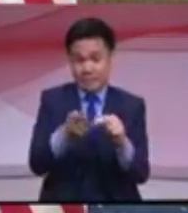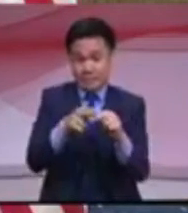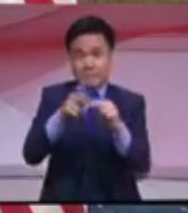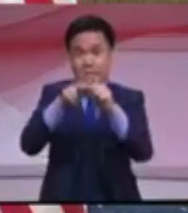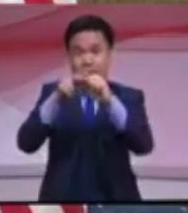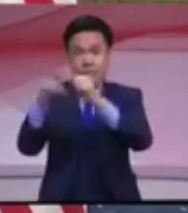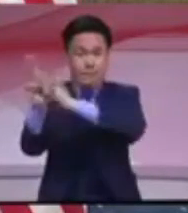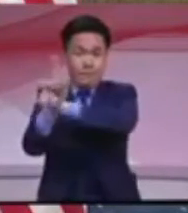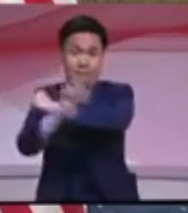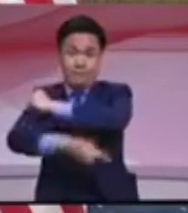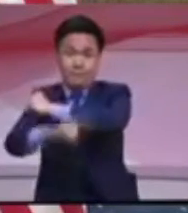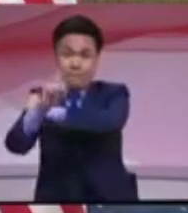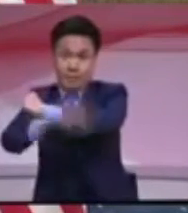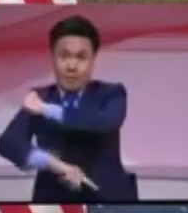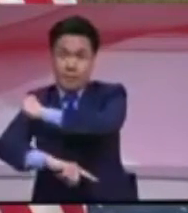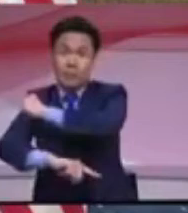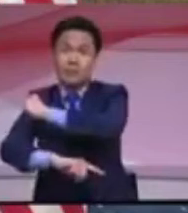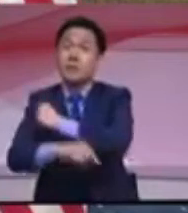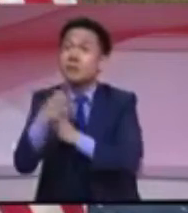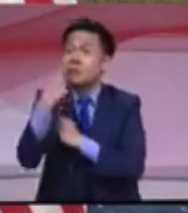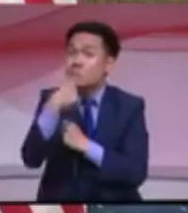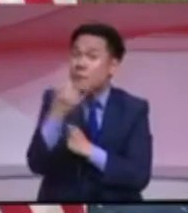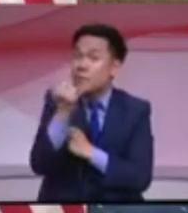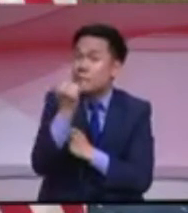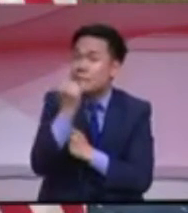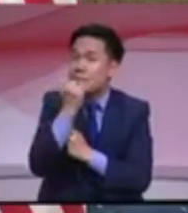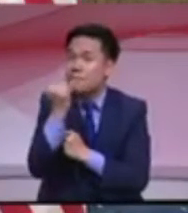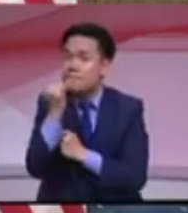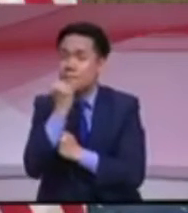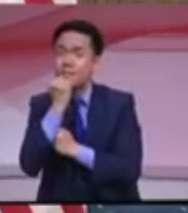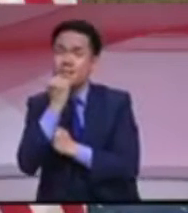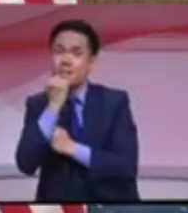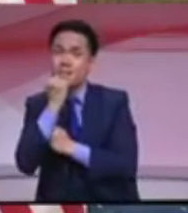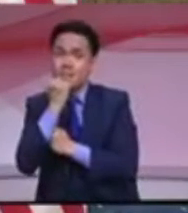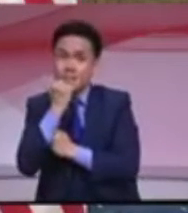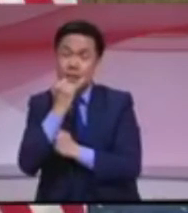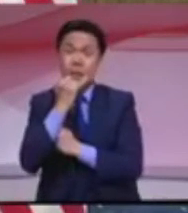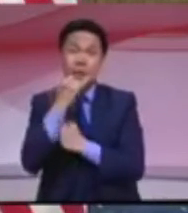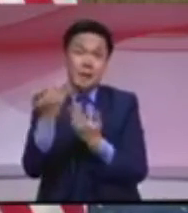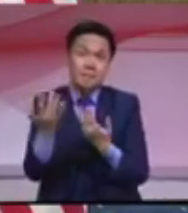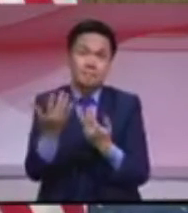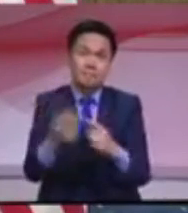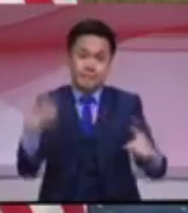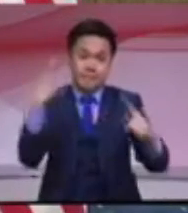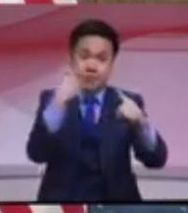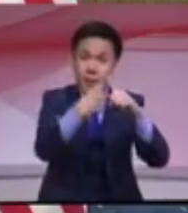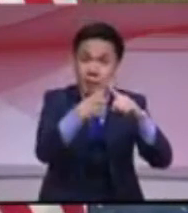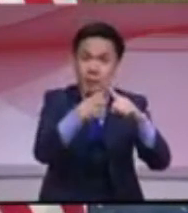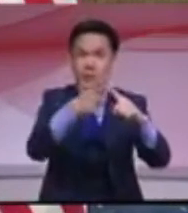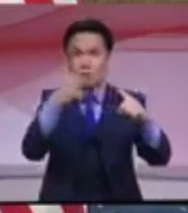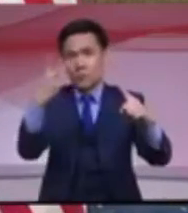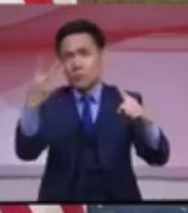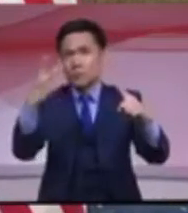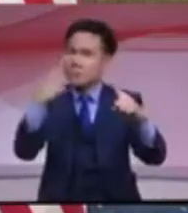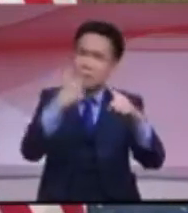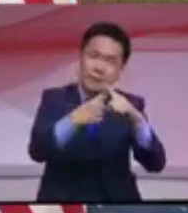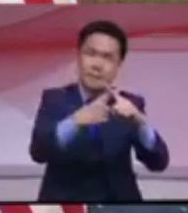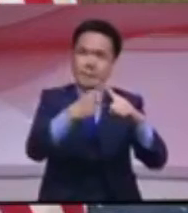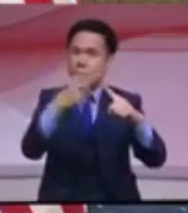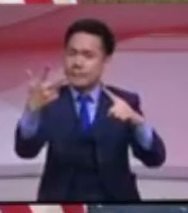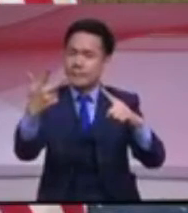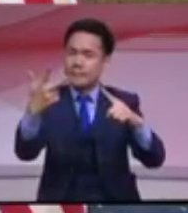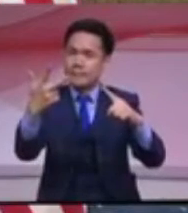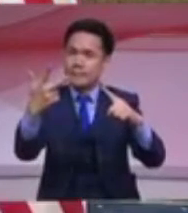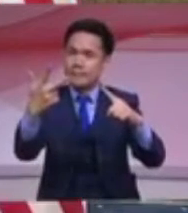kompaun bagi kesalahan-kesalahannya berkaitan sekurang-kurangnya dua atau tiga kali